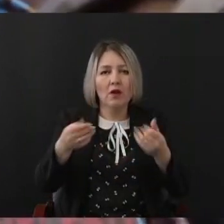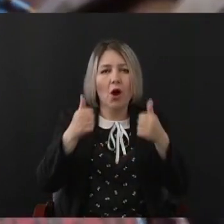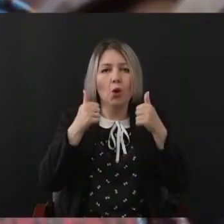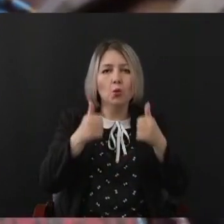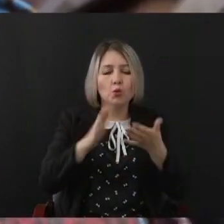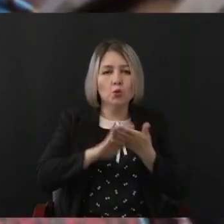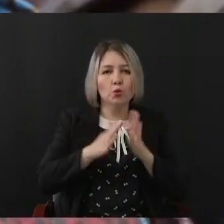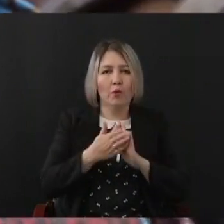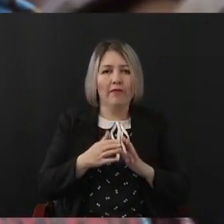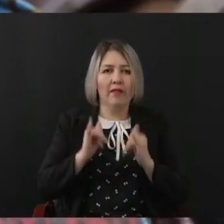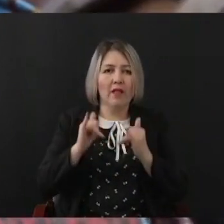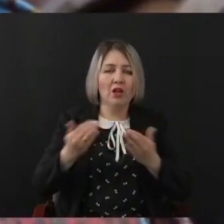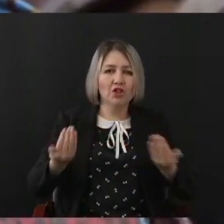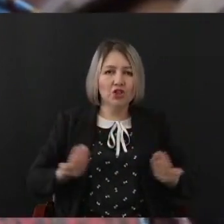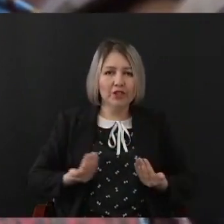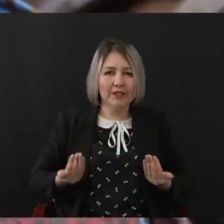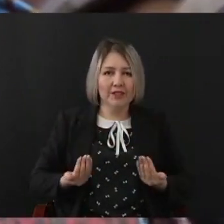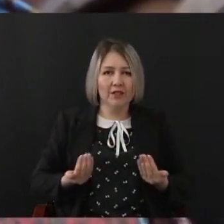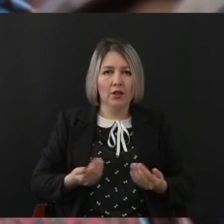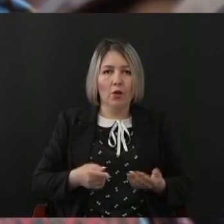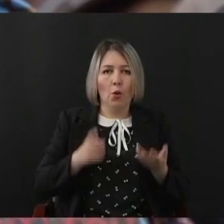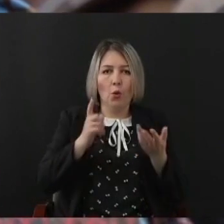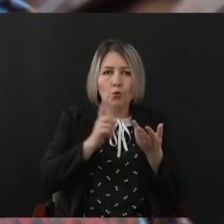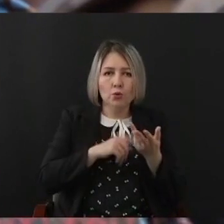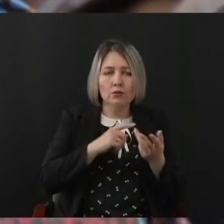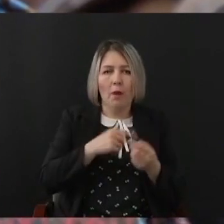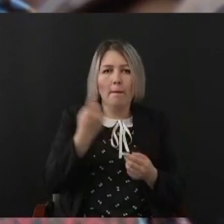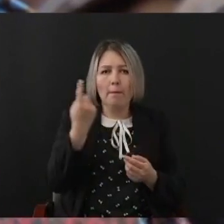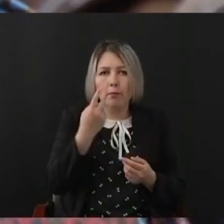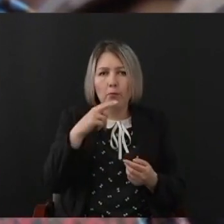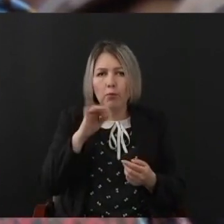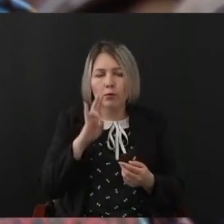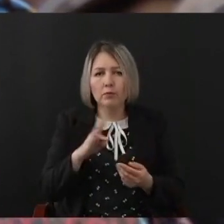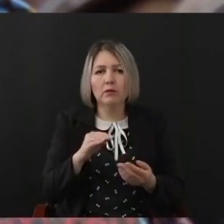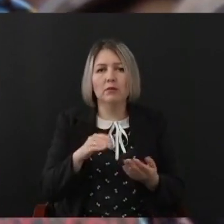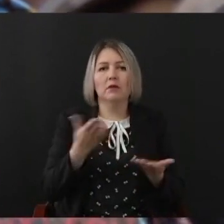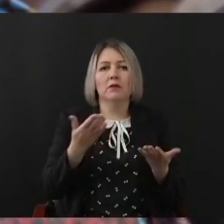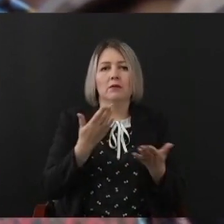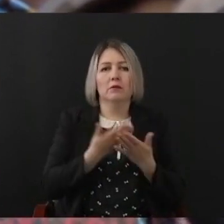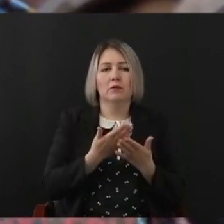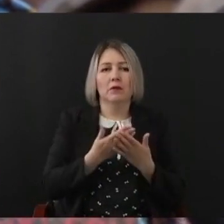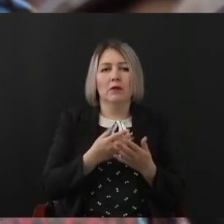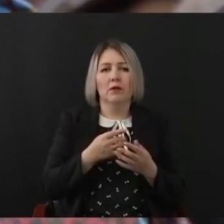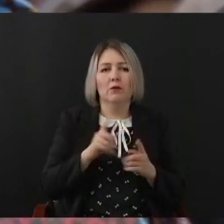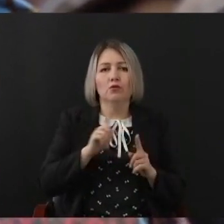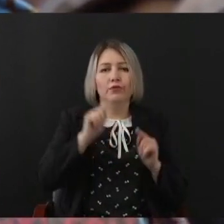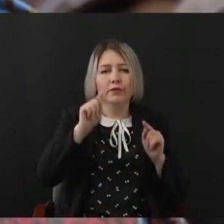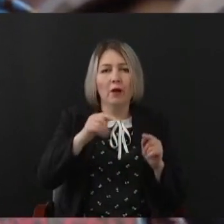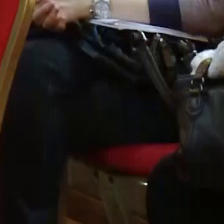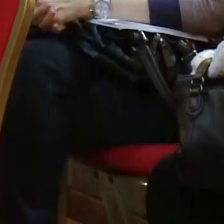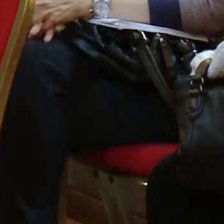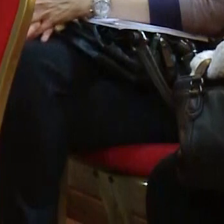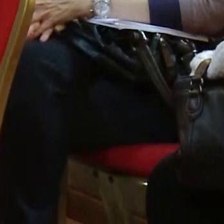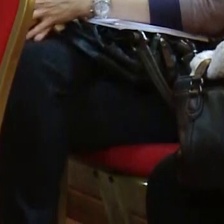пункт первый, они там, по крайней мере, зонально проживают в соответствии с принятыми градостроительными